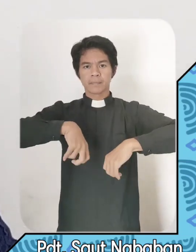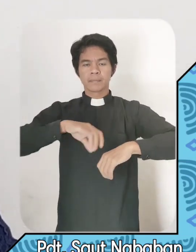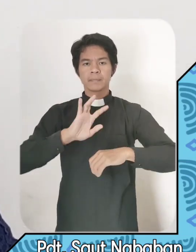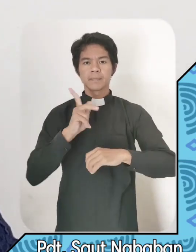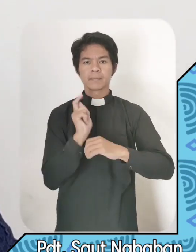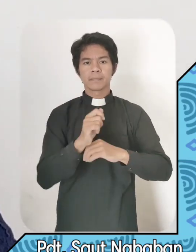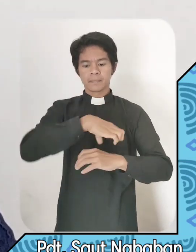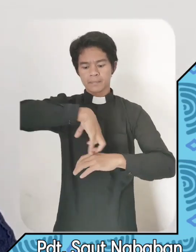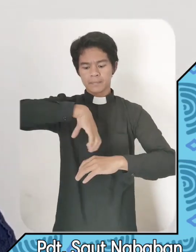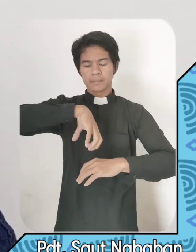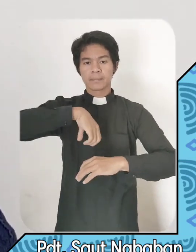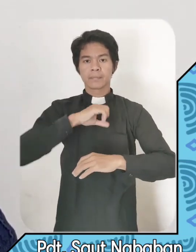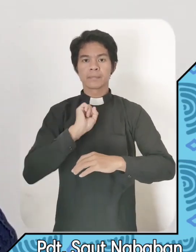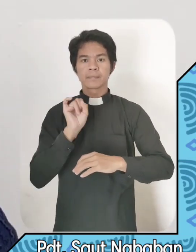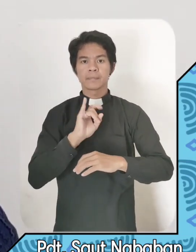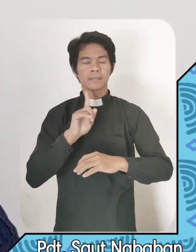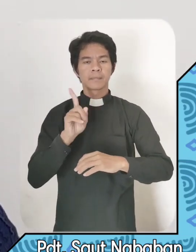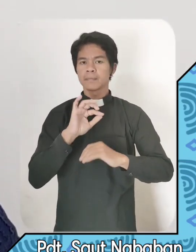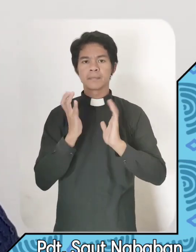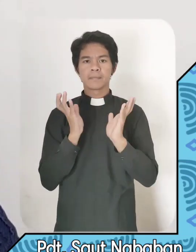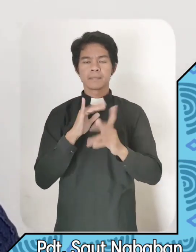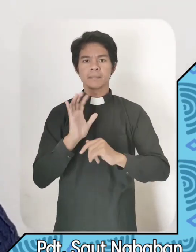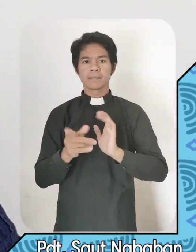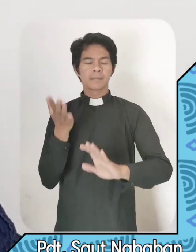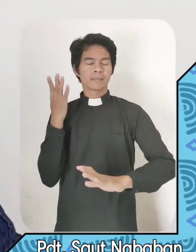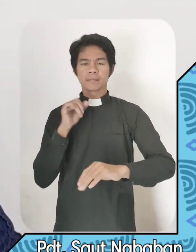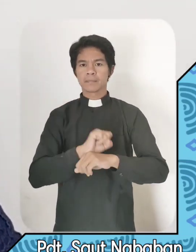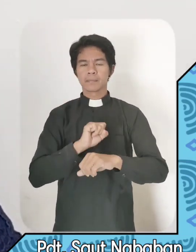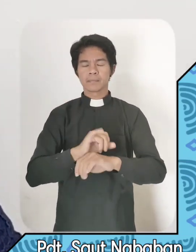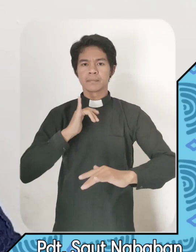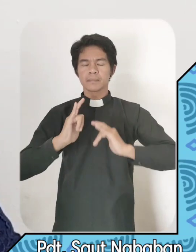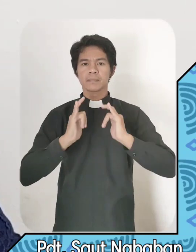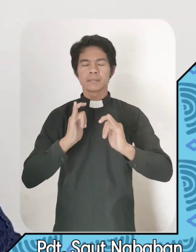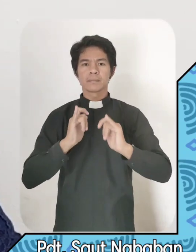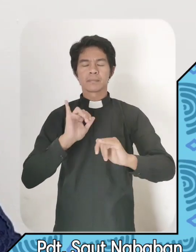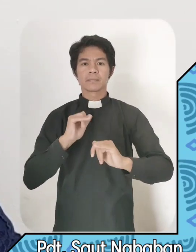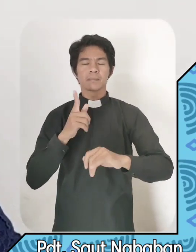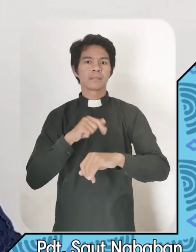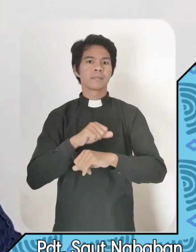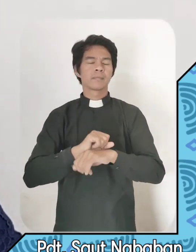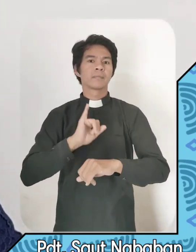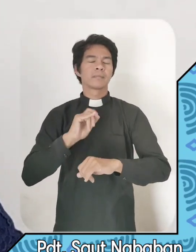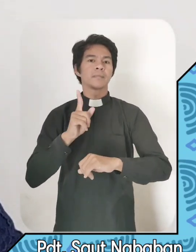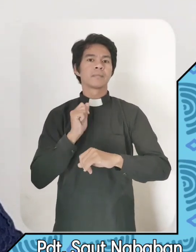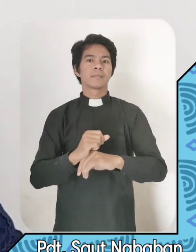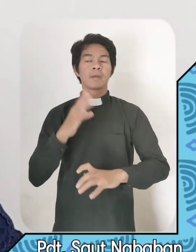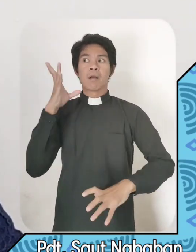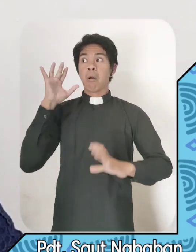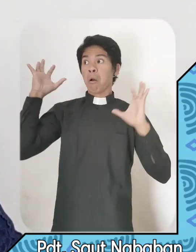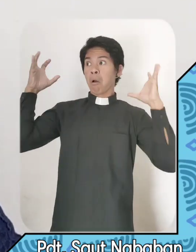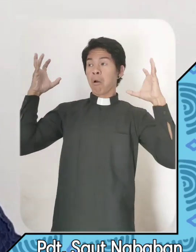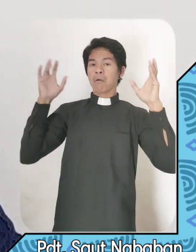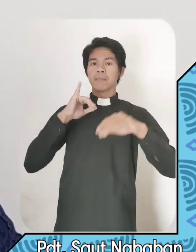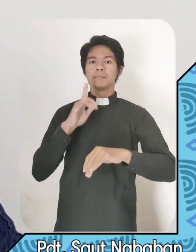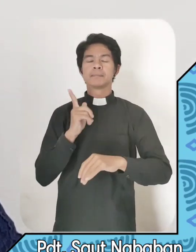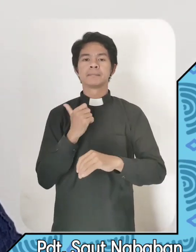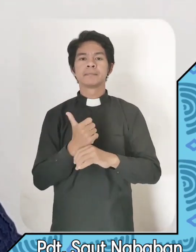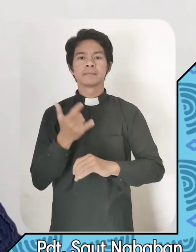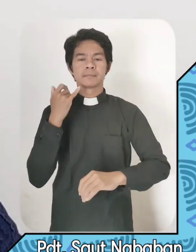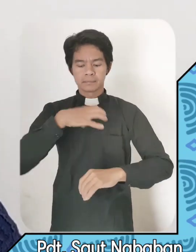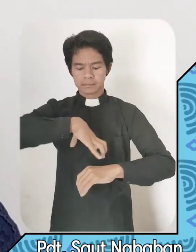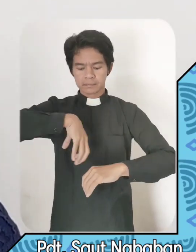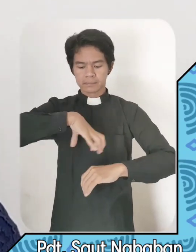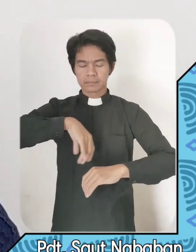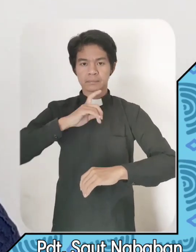berbeda. Berziarah tidak lagi dilakukan berbarengan dengan tindakan hasipelebekuon,